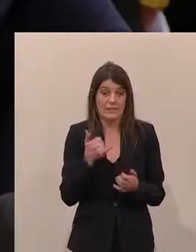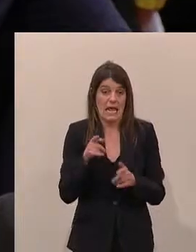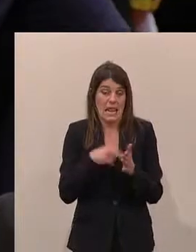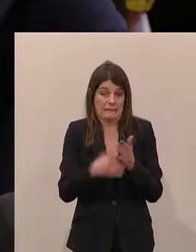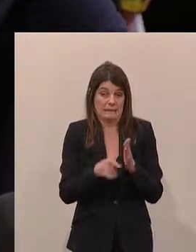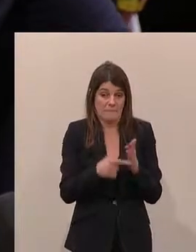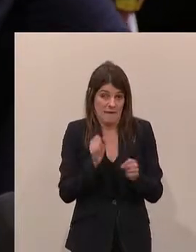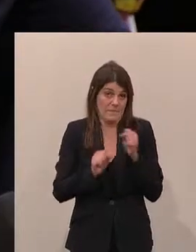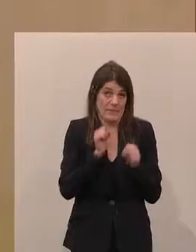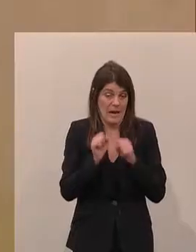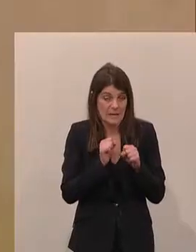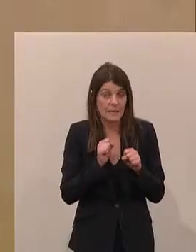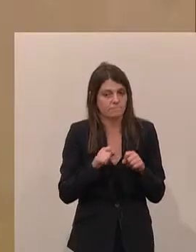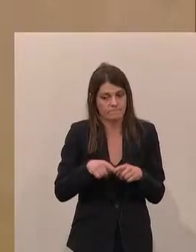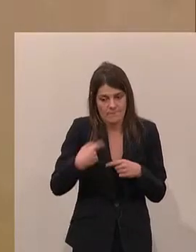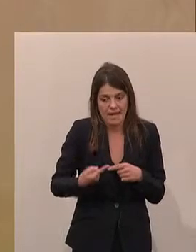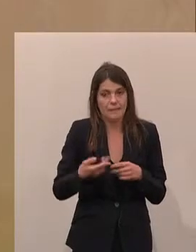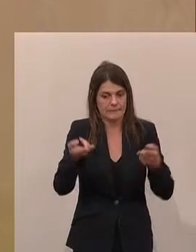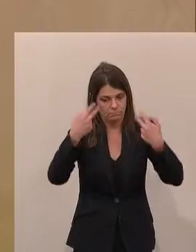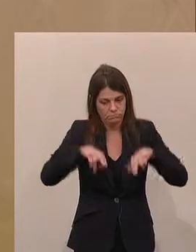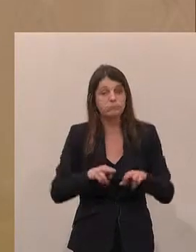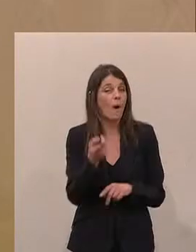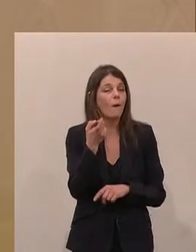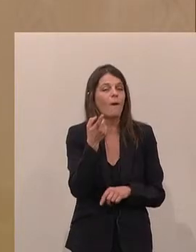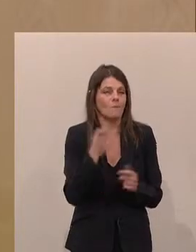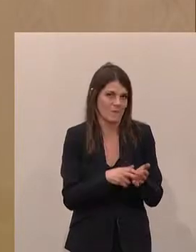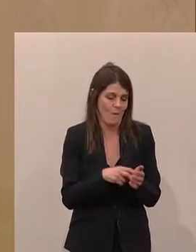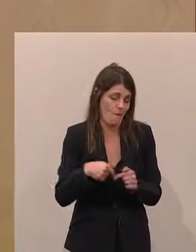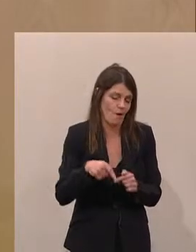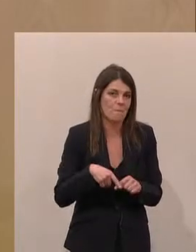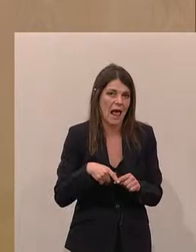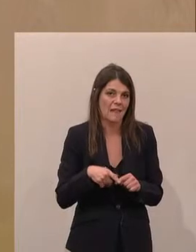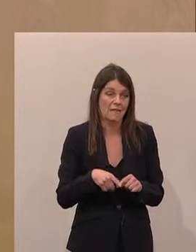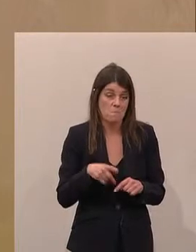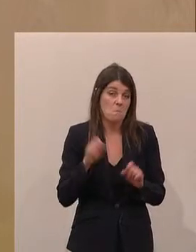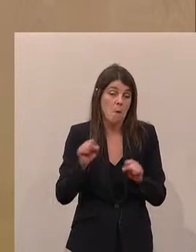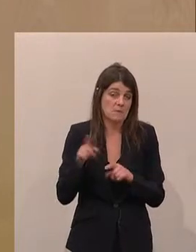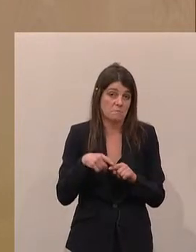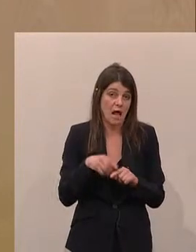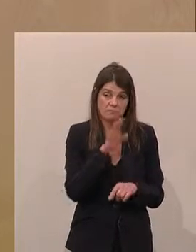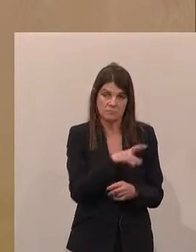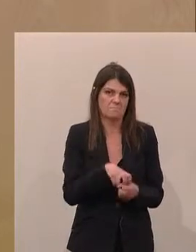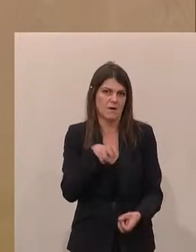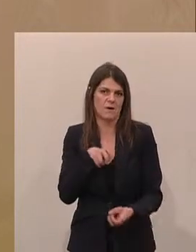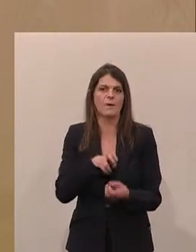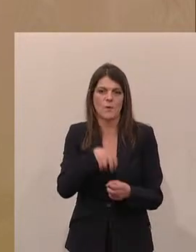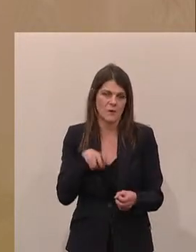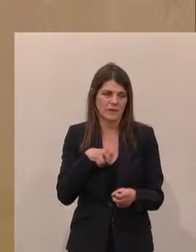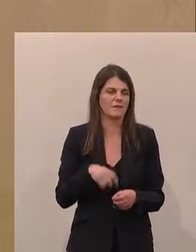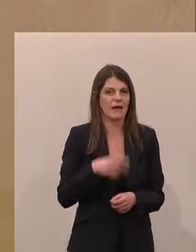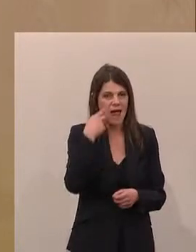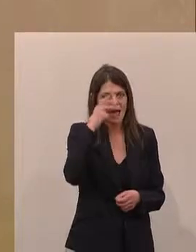letztes Mal zu verteidigen. Nächste Station kommt. Demnächst, möglichst bald, Ihr Rücktritt, Herr Kickl,